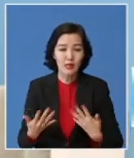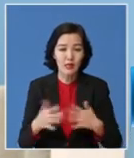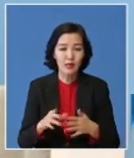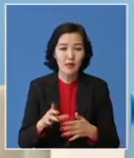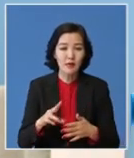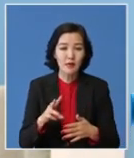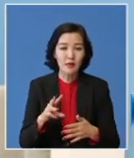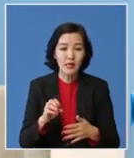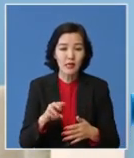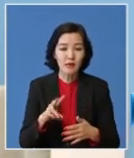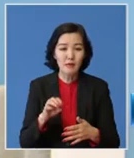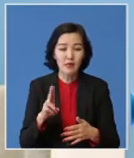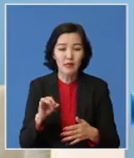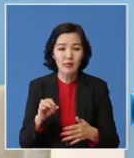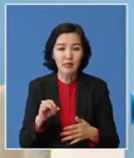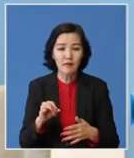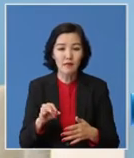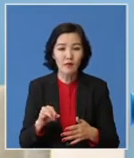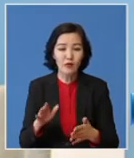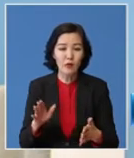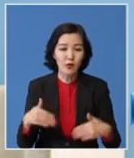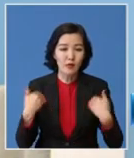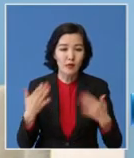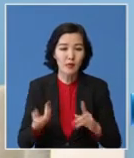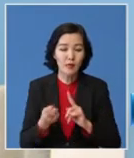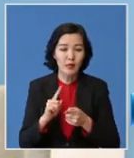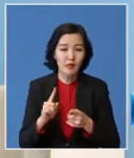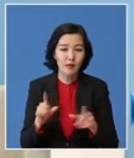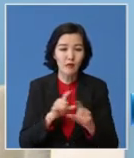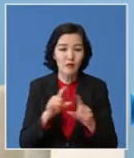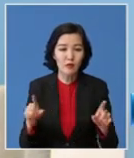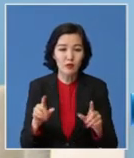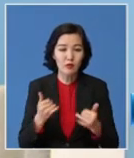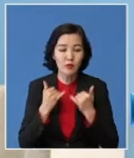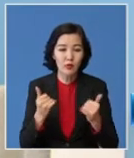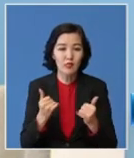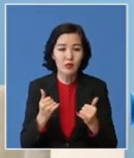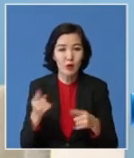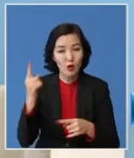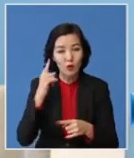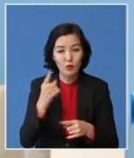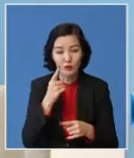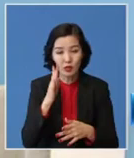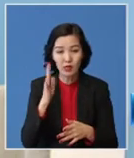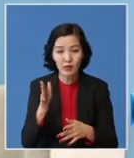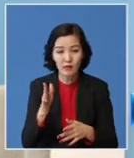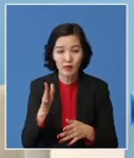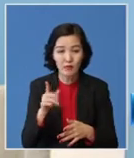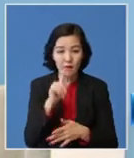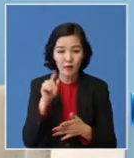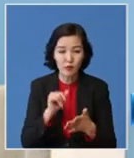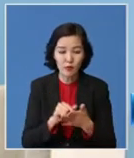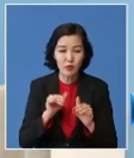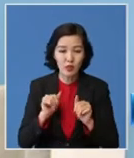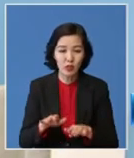Мейрман Ермектасов. Сейчас вот поступает предложение о переименовании учреждения в его честь. Думаем, что в ближайшее время этот вопрос решится.